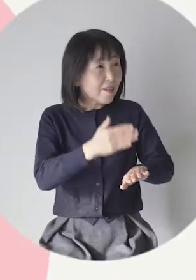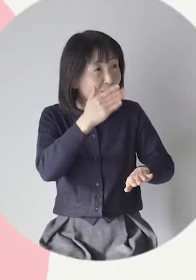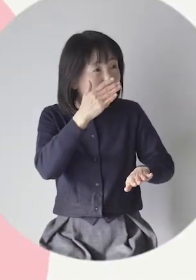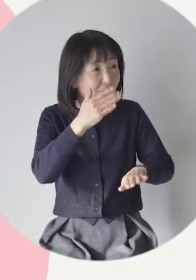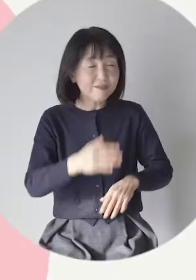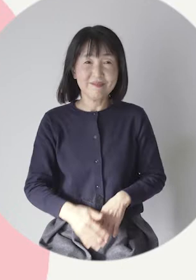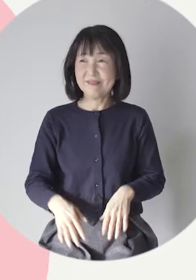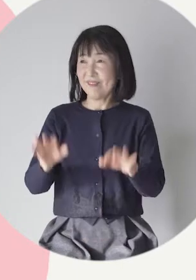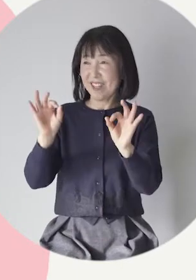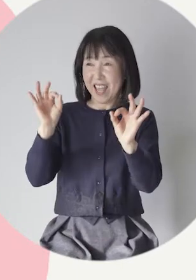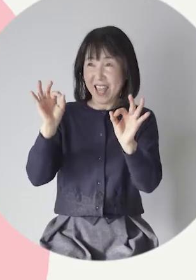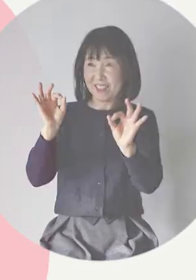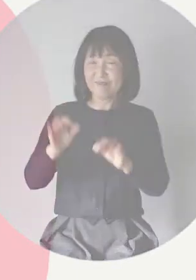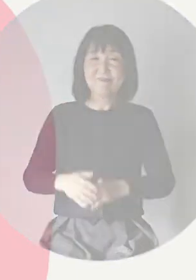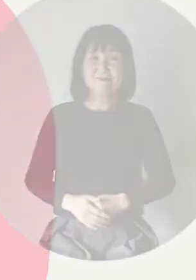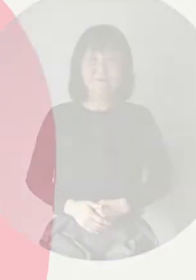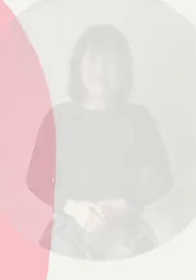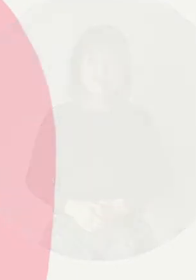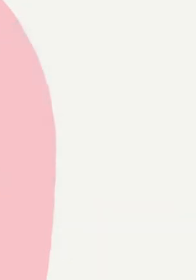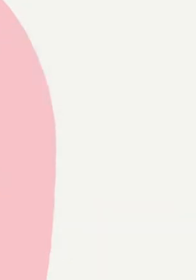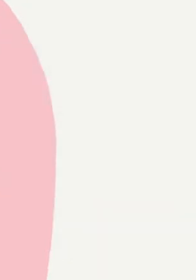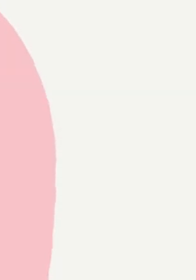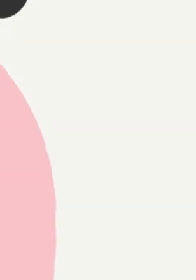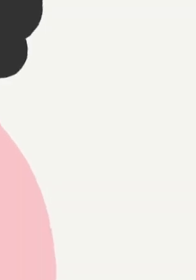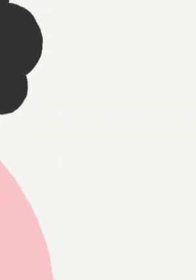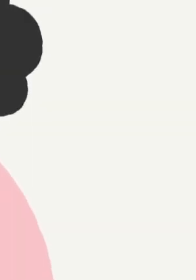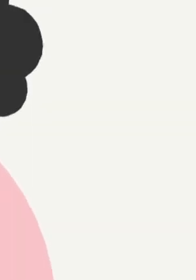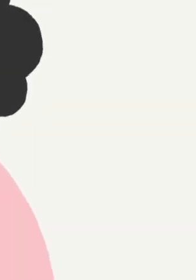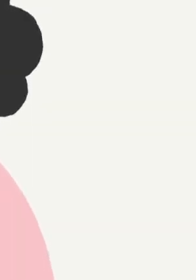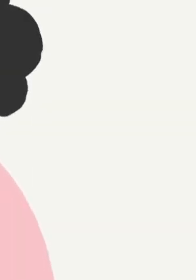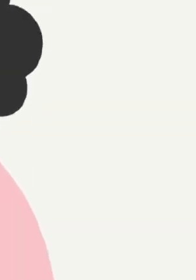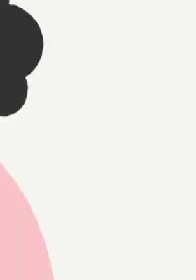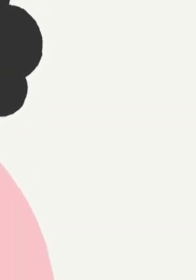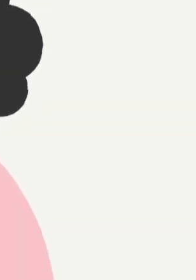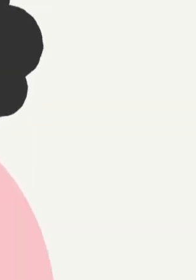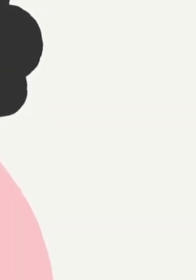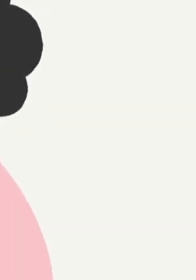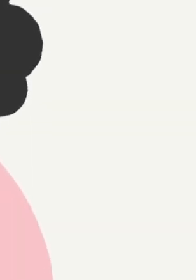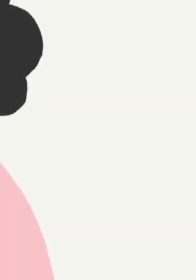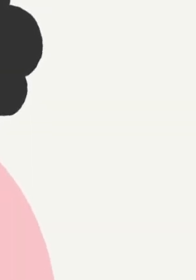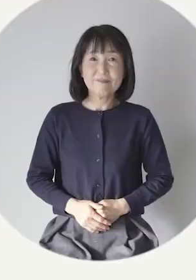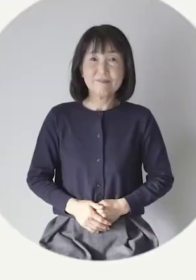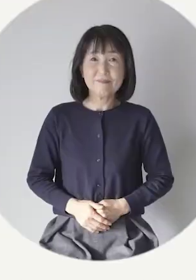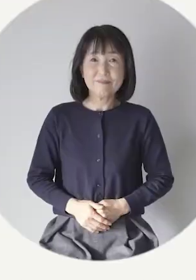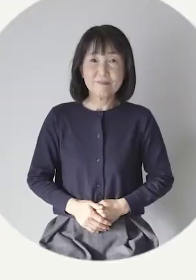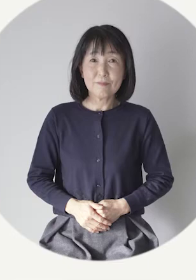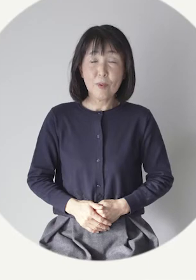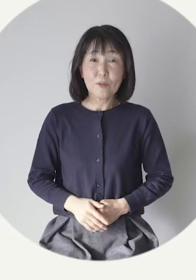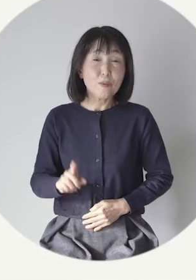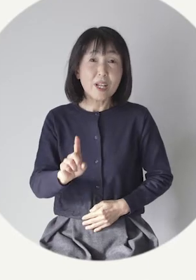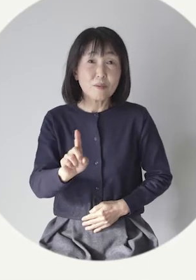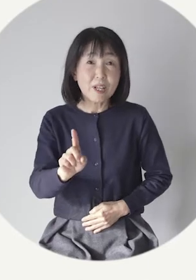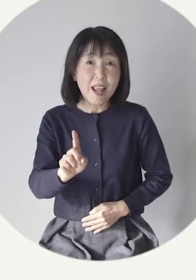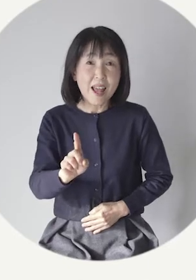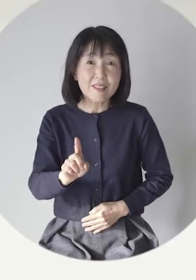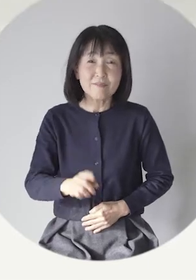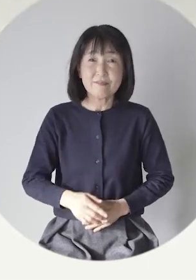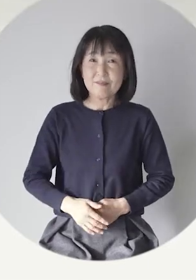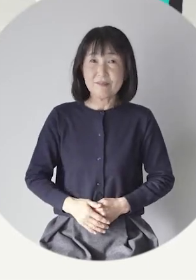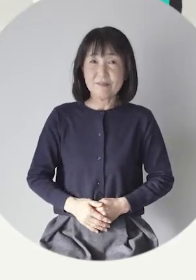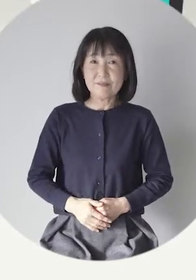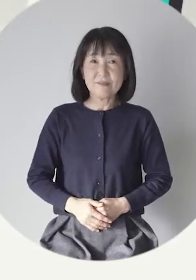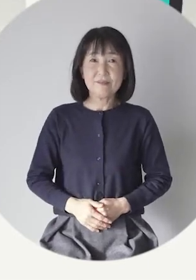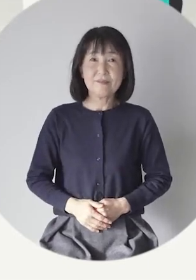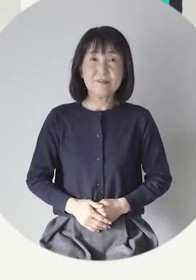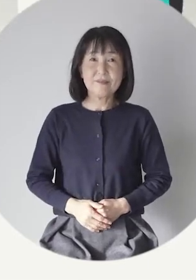が主人公にペンと紙を返しお礼を言う。二人の気持ちが通じ合い、笑顔がこぼれる。 それからそれから、 屋